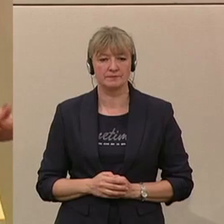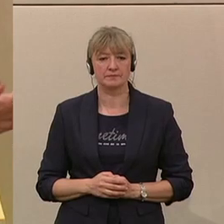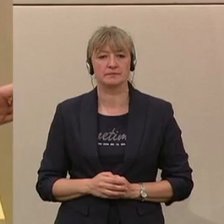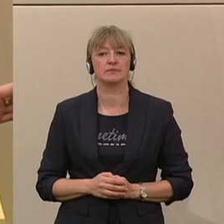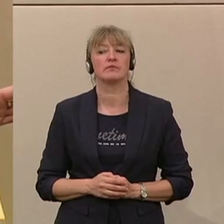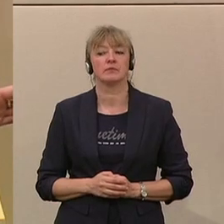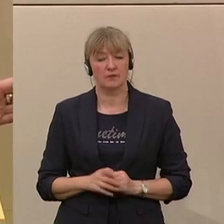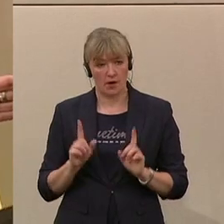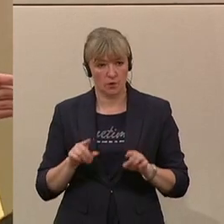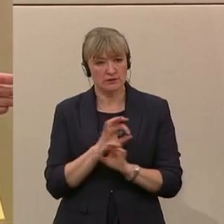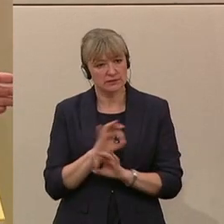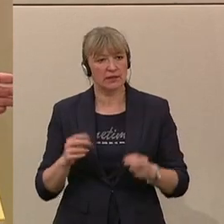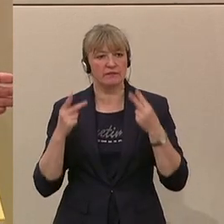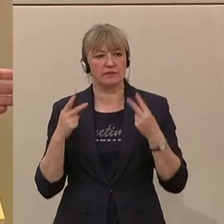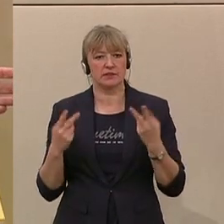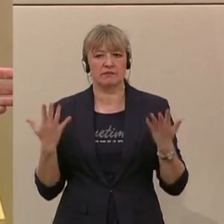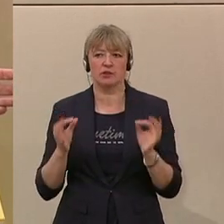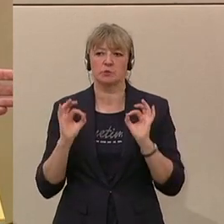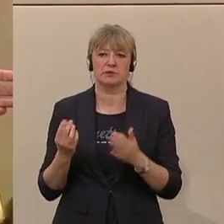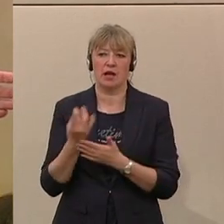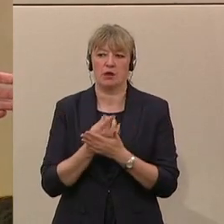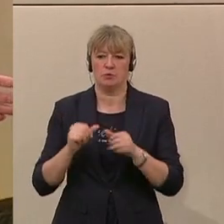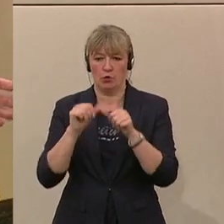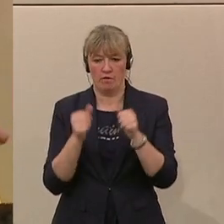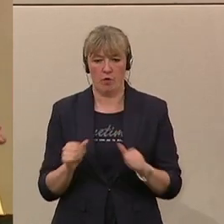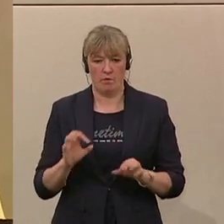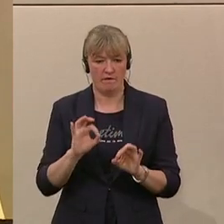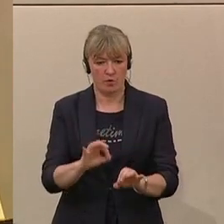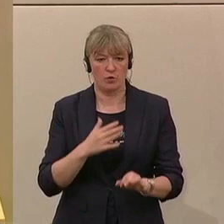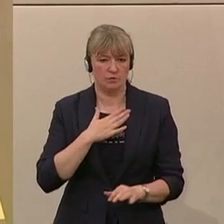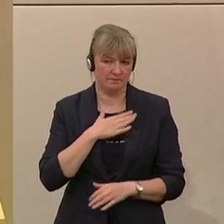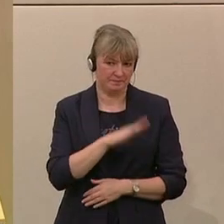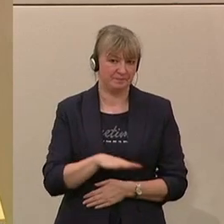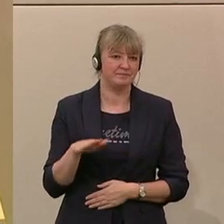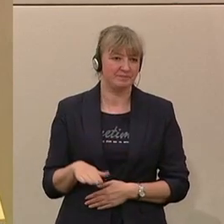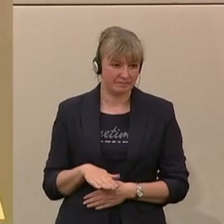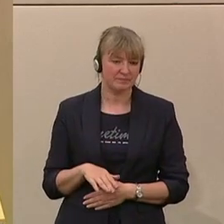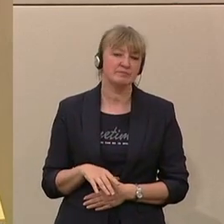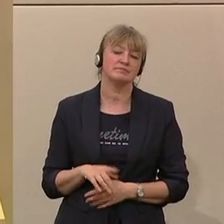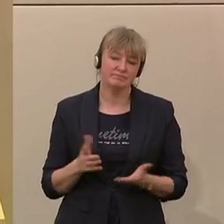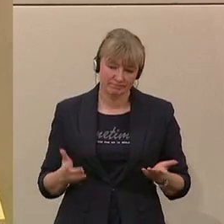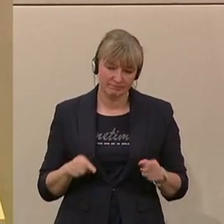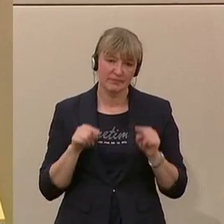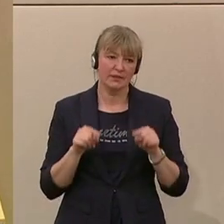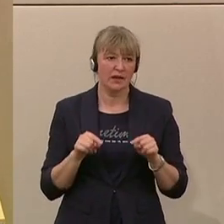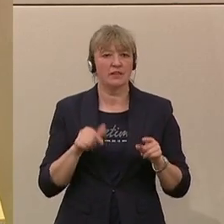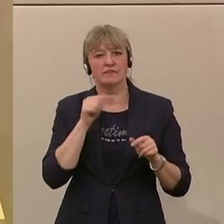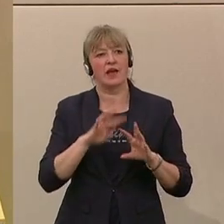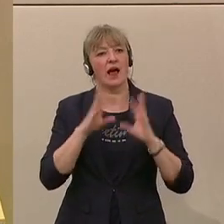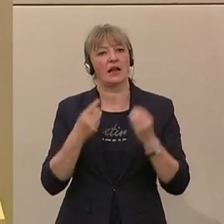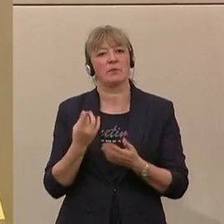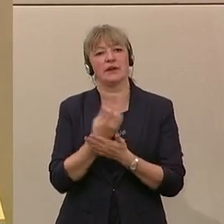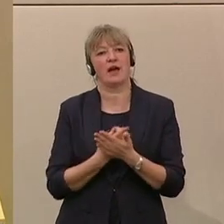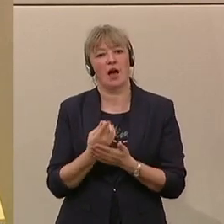Was auch noch ganz wichtig ist, sind spezielle Ausbildungsformen für unsere Kinder. Auch die dürfen nicht verwässert werden und nicht einer allgemeinen